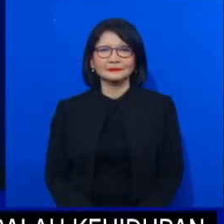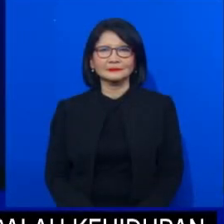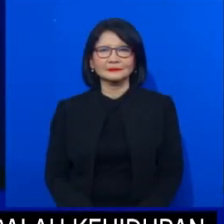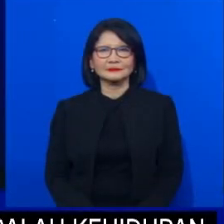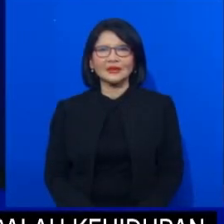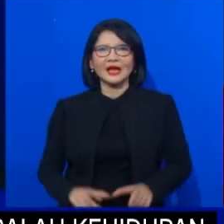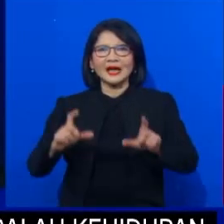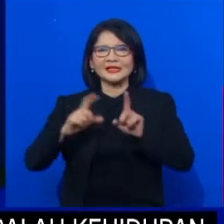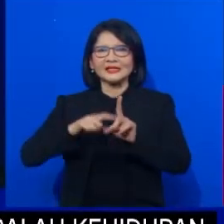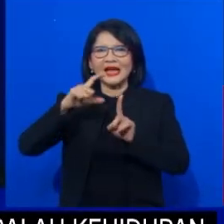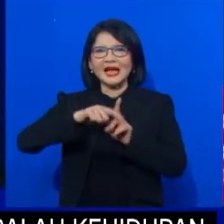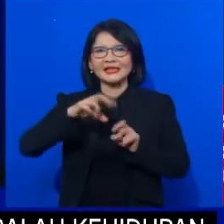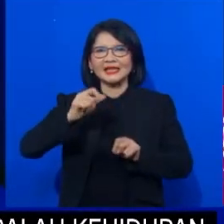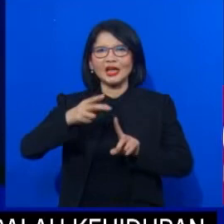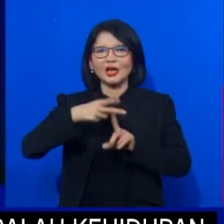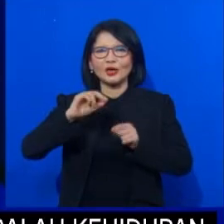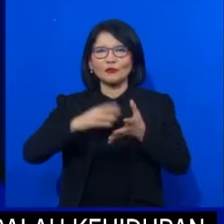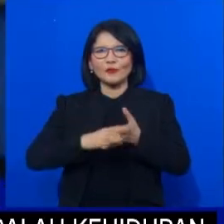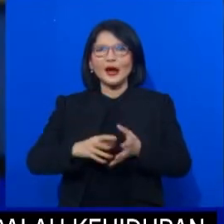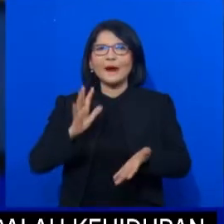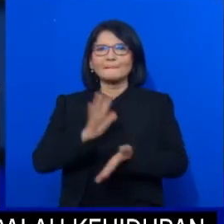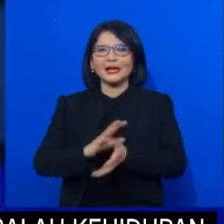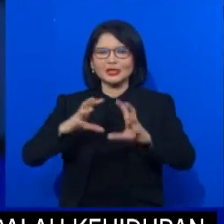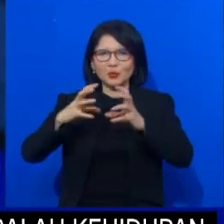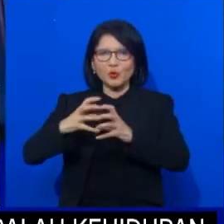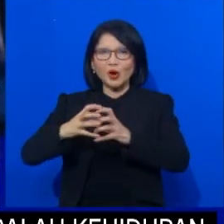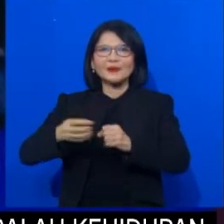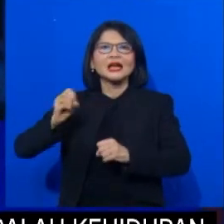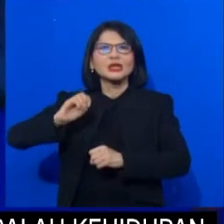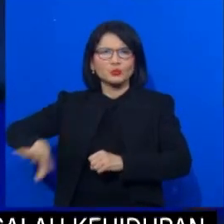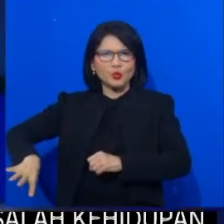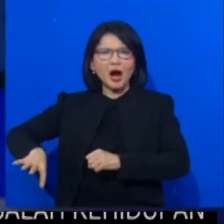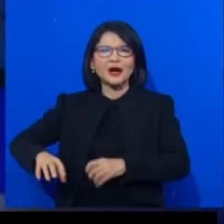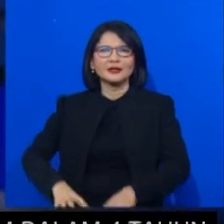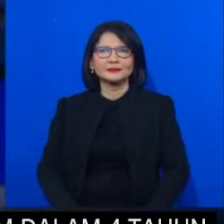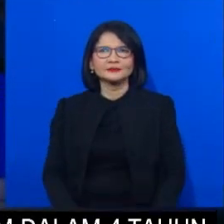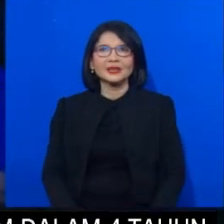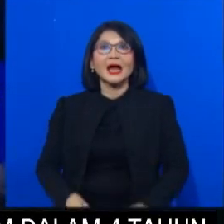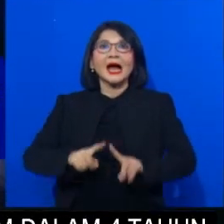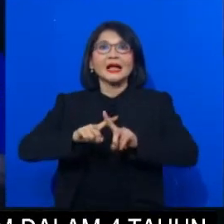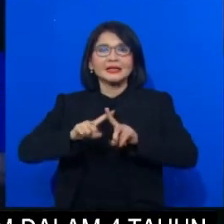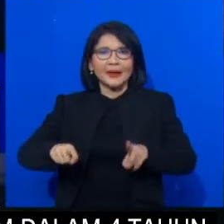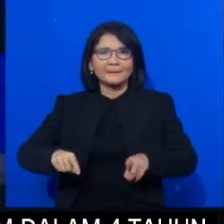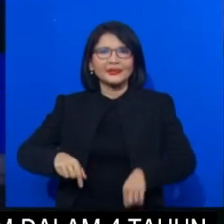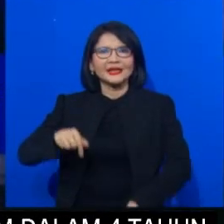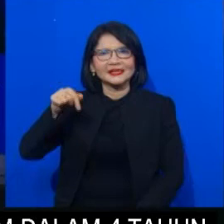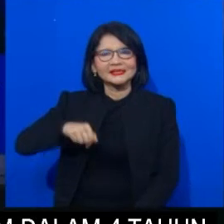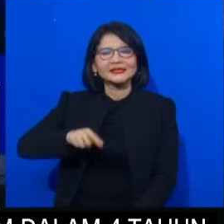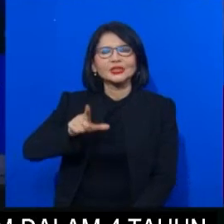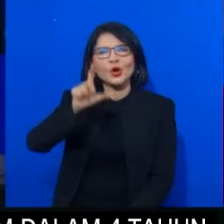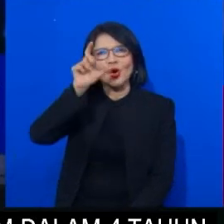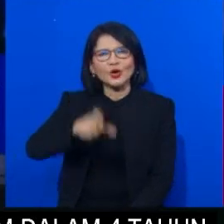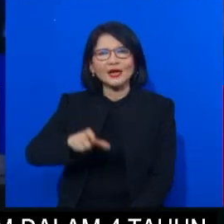Styrofoam bekas buah biasanya hanya dibuang dan menjadi limbah yang sulit untuk dimusnahkan. Namun, di tangan pemuda warga Kelurahan